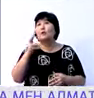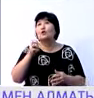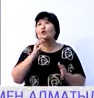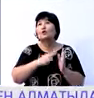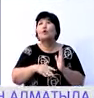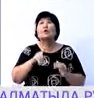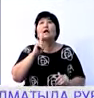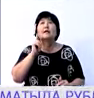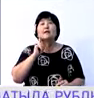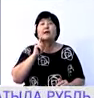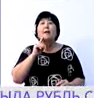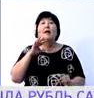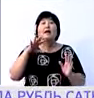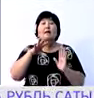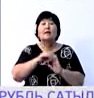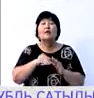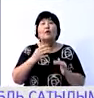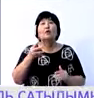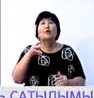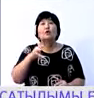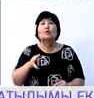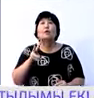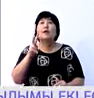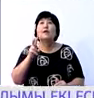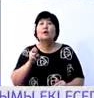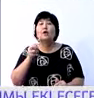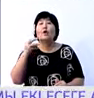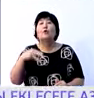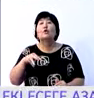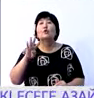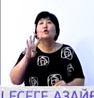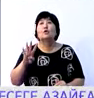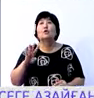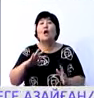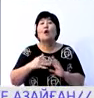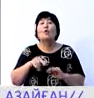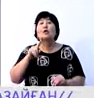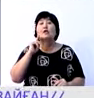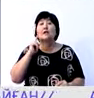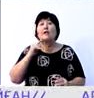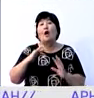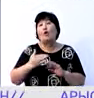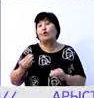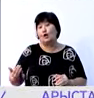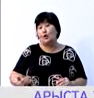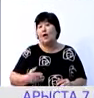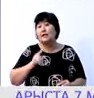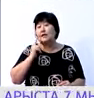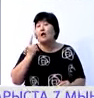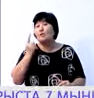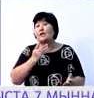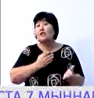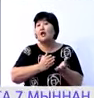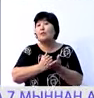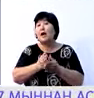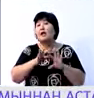жас енгізіліп, оның 3234-і ауыл жастары, ауылда тұратын жастар. Бірінші бағыт